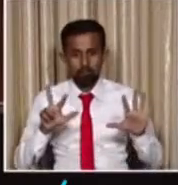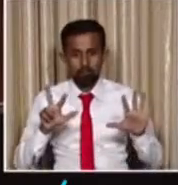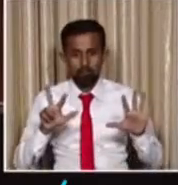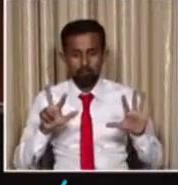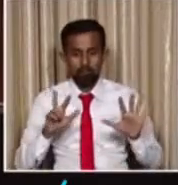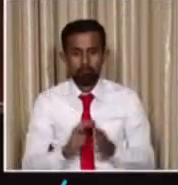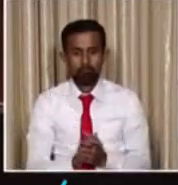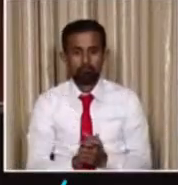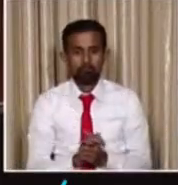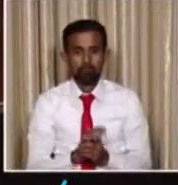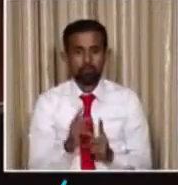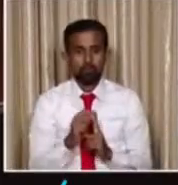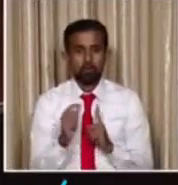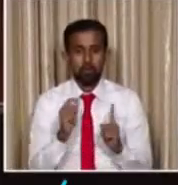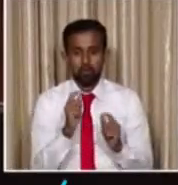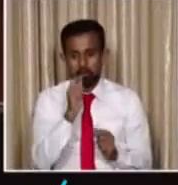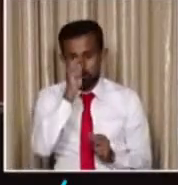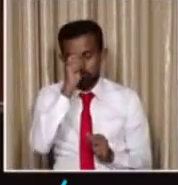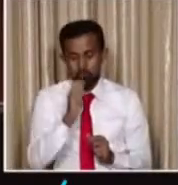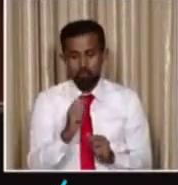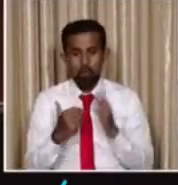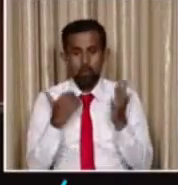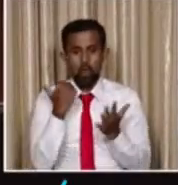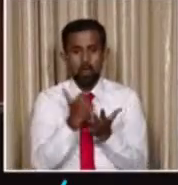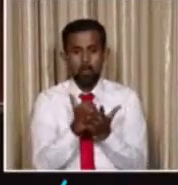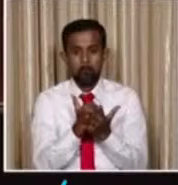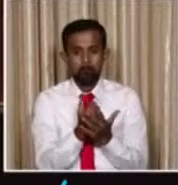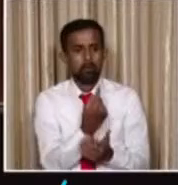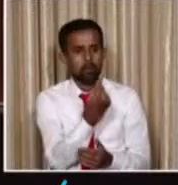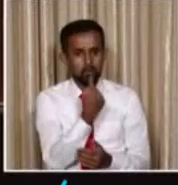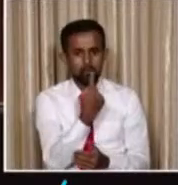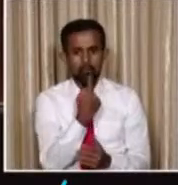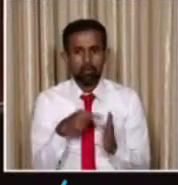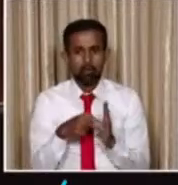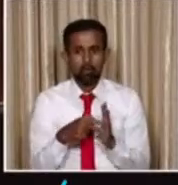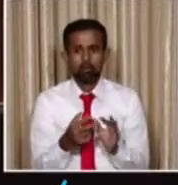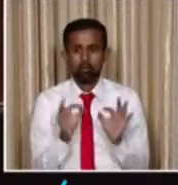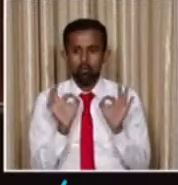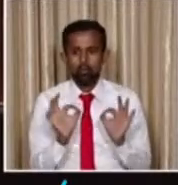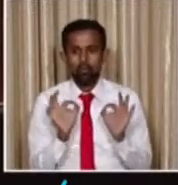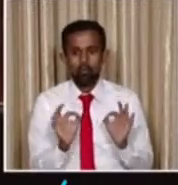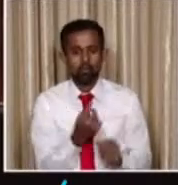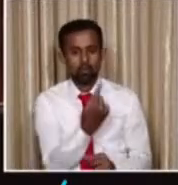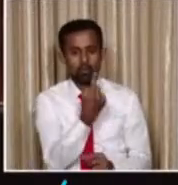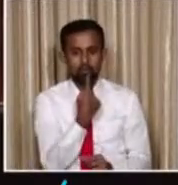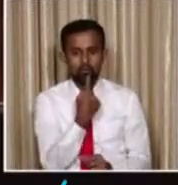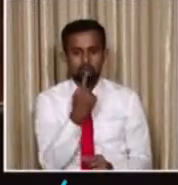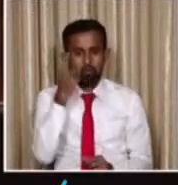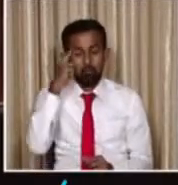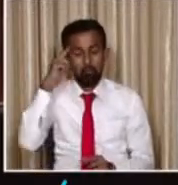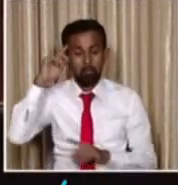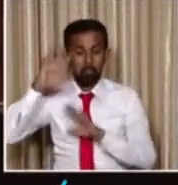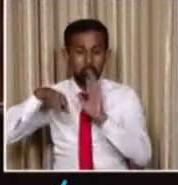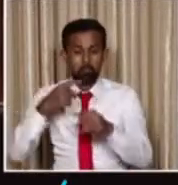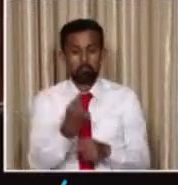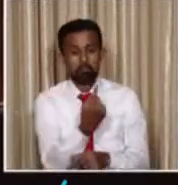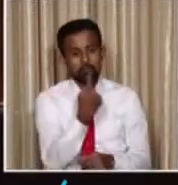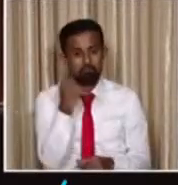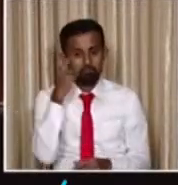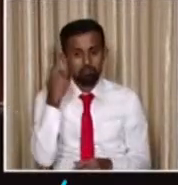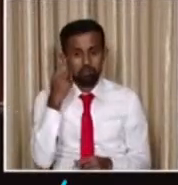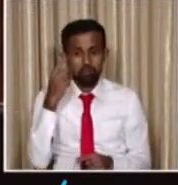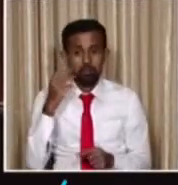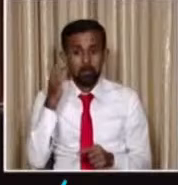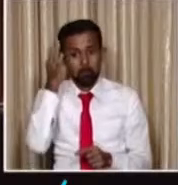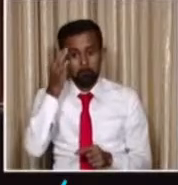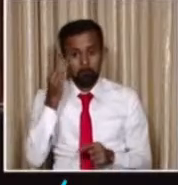ගරු මුලාසනාරුඩ මන්ත්‍රීතුමනි ලෝක බැංකුවේ හාදේ කිව්වලු ආර්ථිකය හොඳයි කියලා එක්කෝ මනෝවිකාරයෙන් වෙන්න ඕනි නැත්නම් පිස්සු ඩබල්